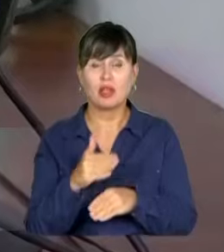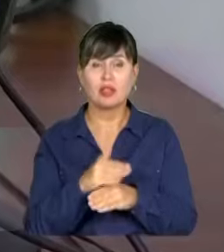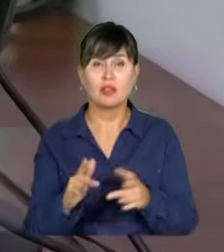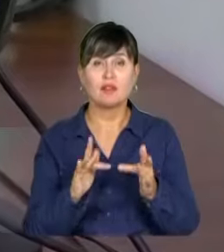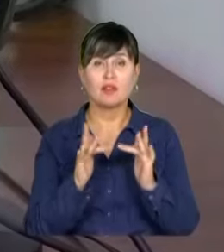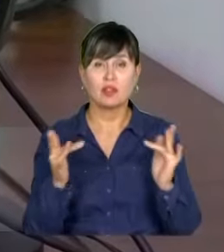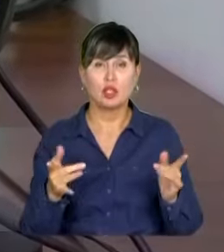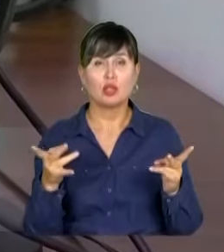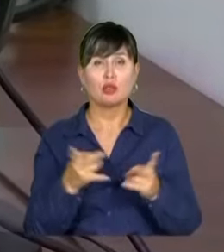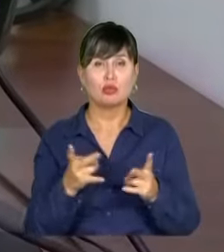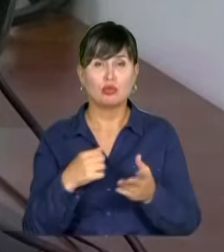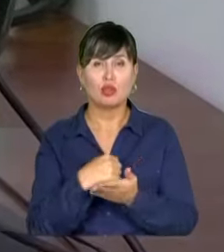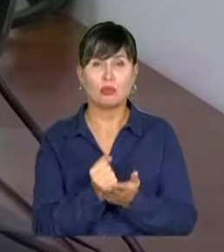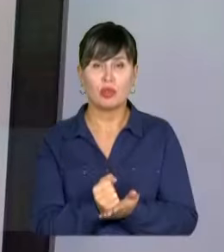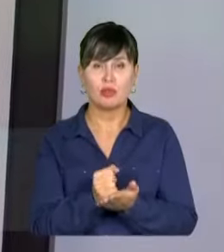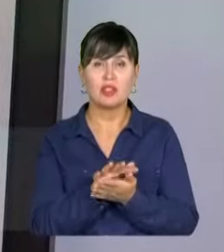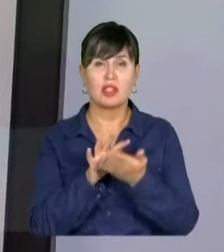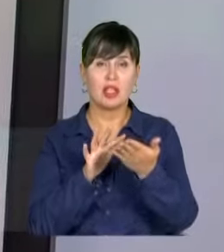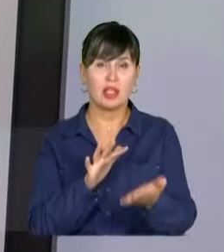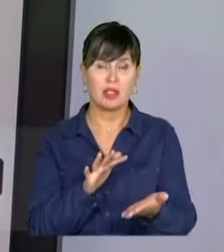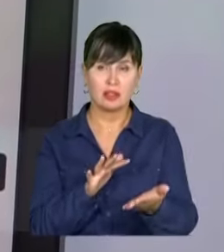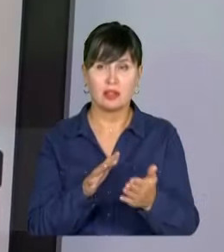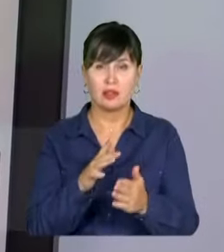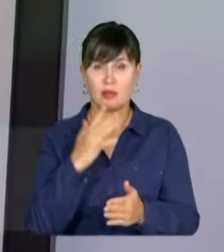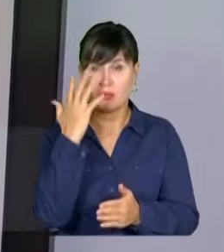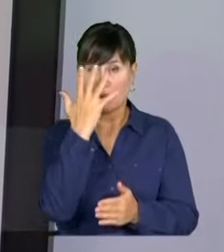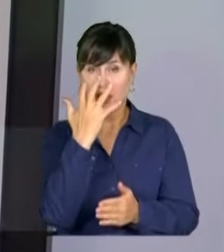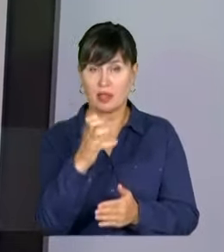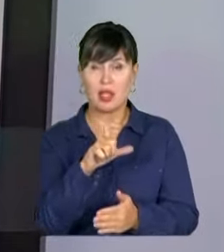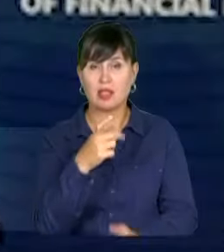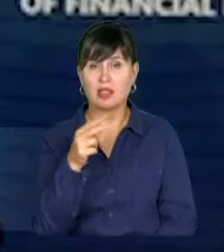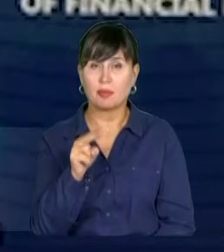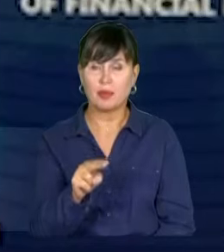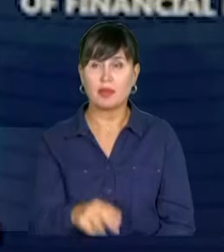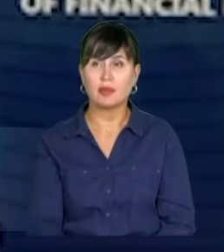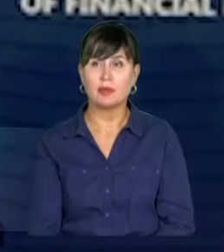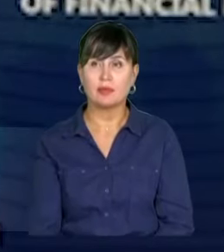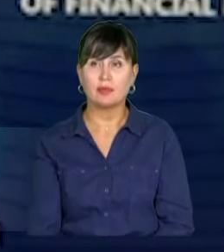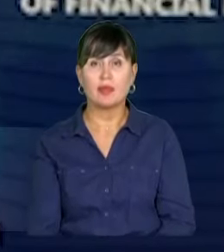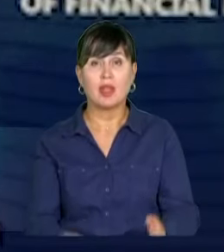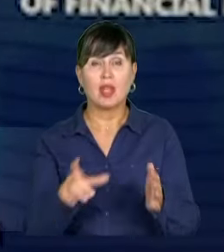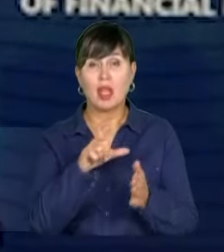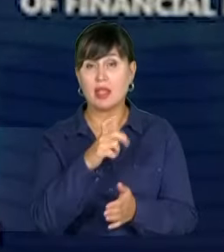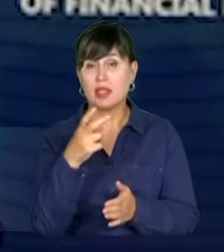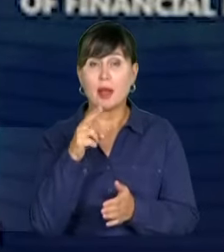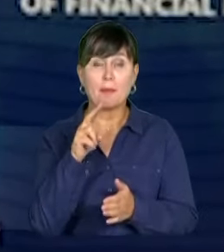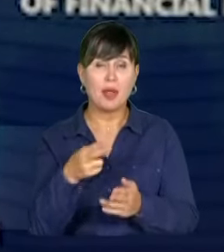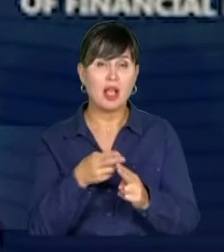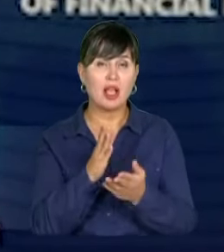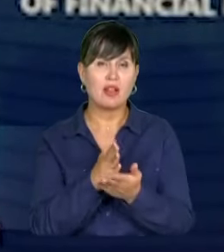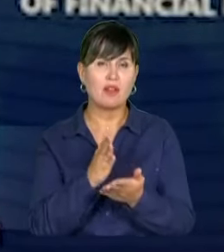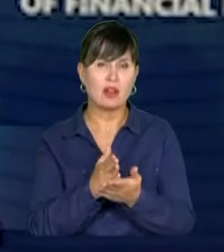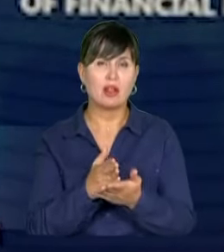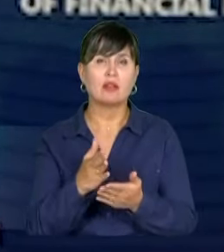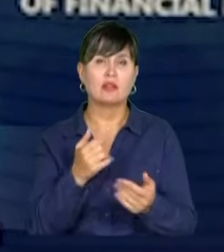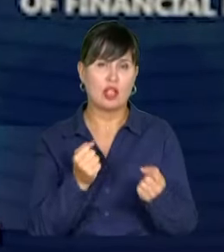интернете, нужно будет подтвердить заявку биометрии и ЭЦП. Электронная цифровая подпись является надежным